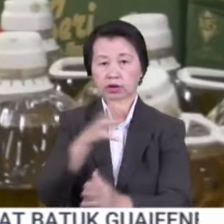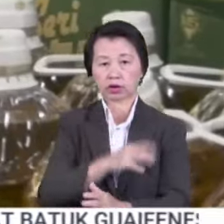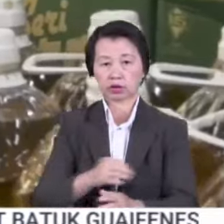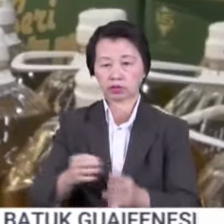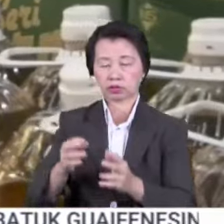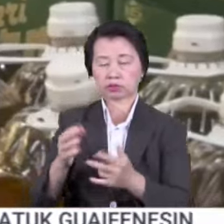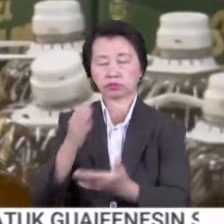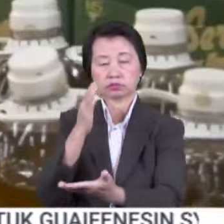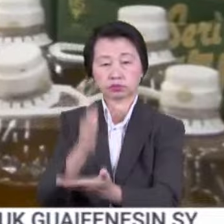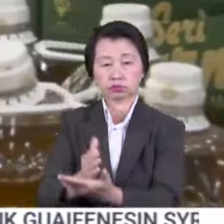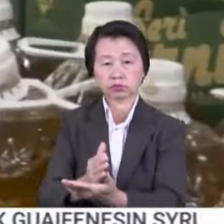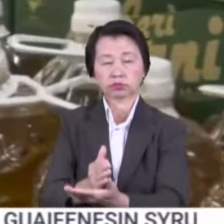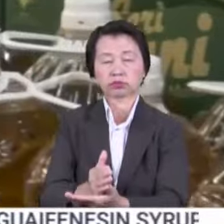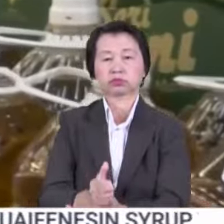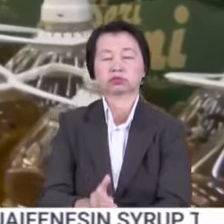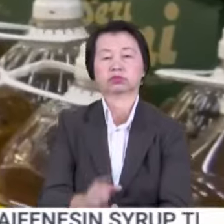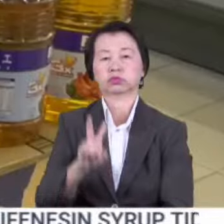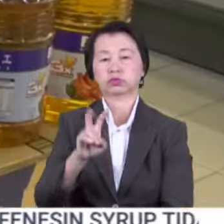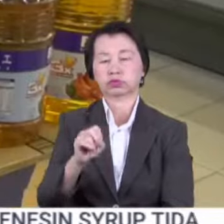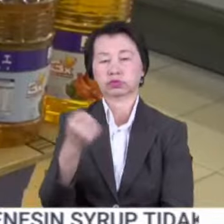pencatutan 2011